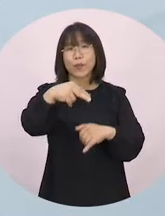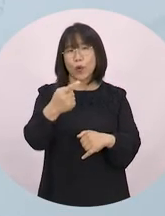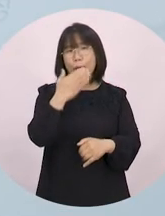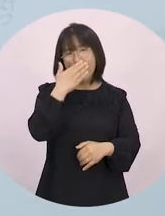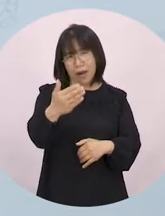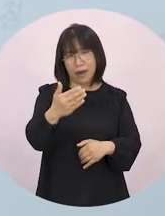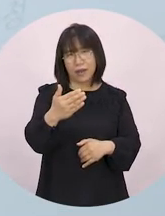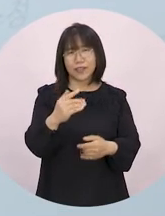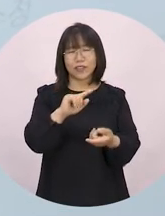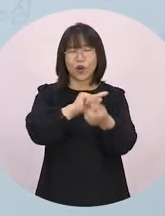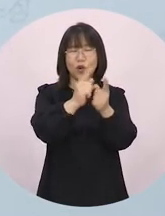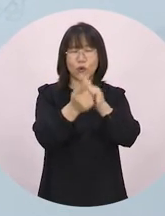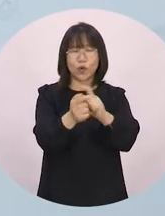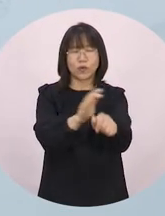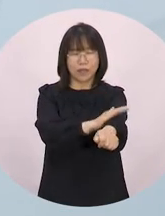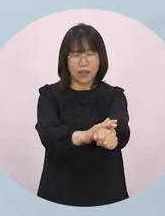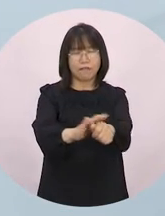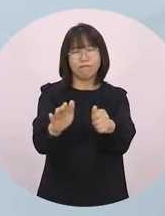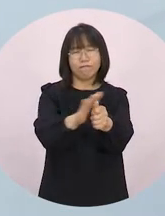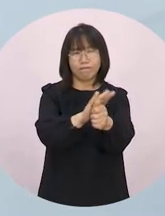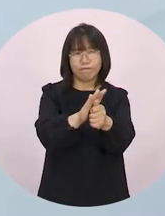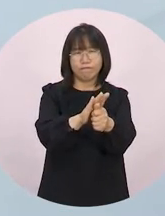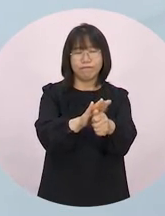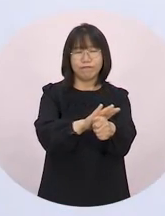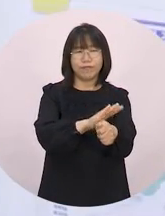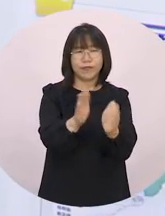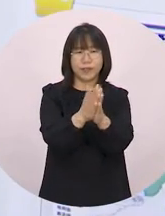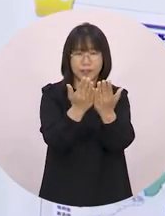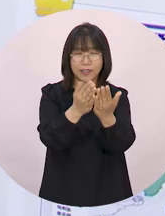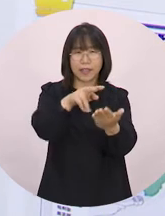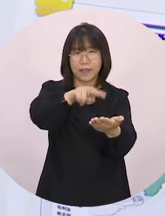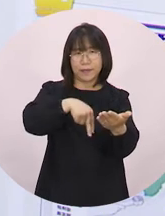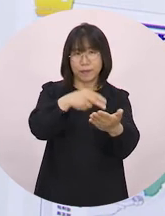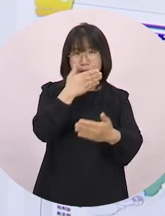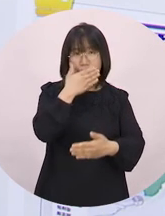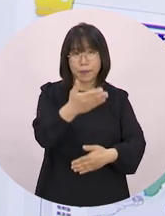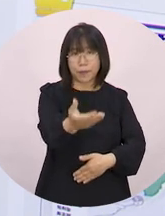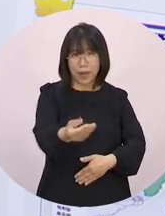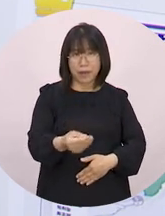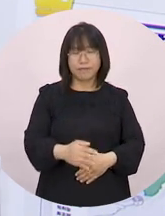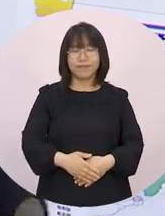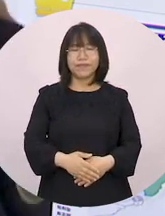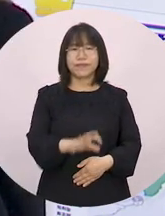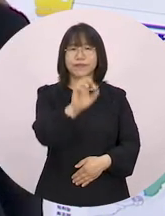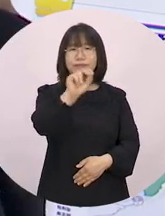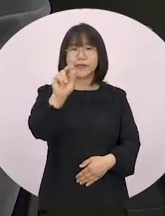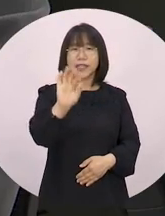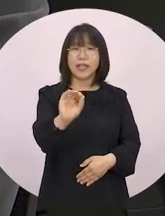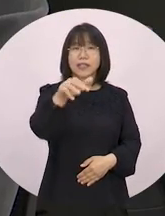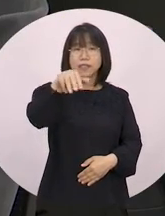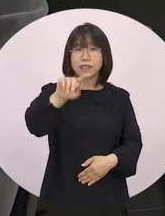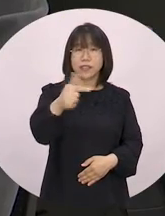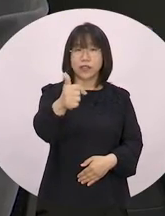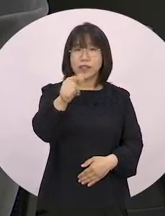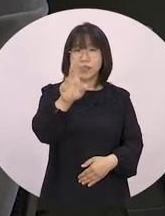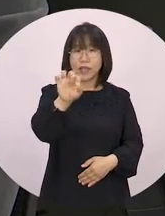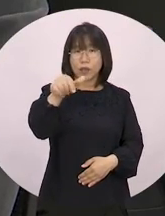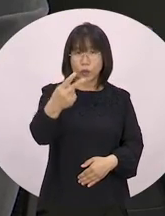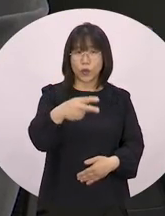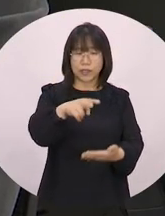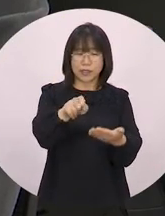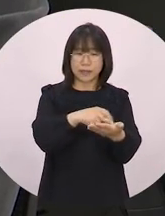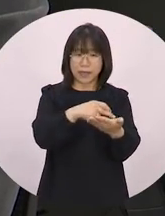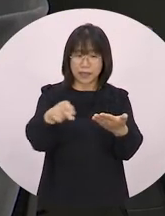코로나19 상황에도 안전한 비대면 서비스가 가능하다는 장점을 가지고 있습니다. 양천향교역 내에 마련된